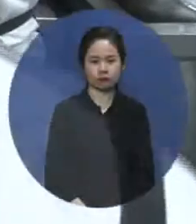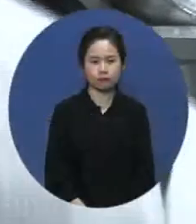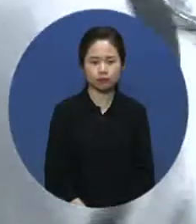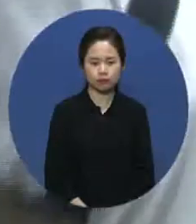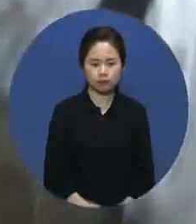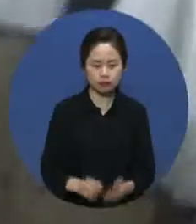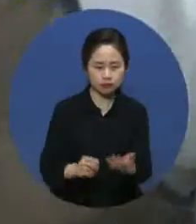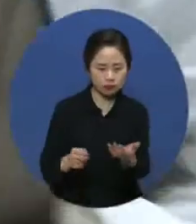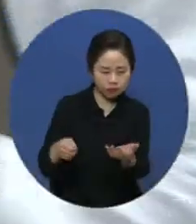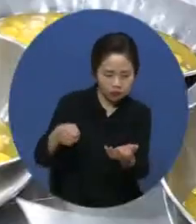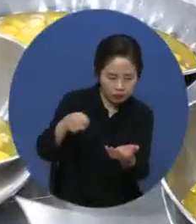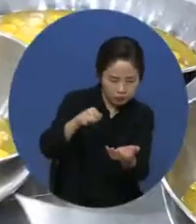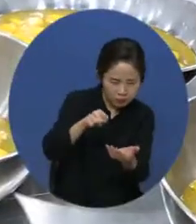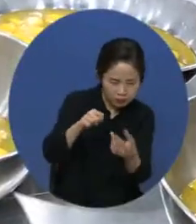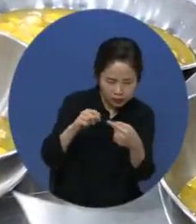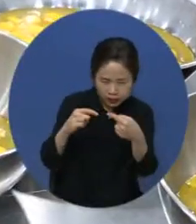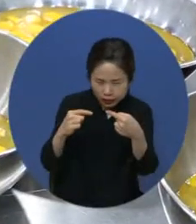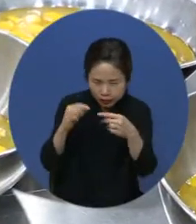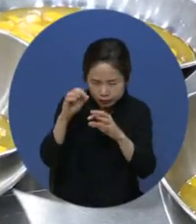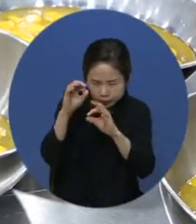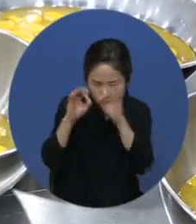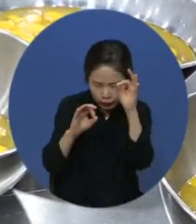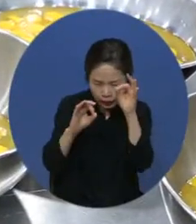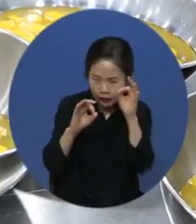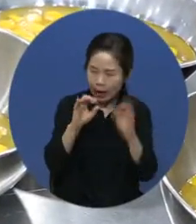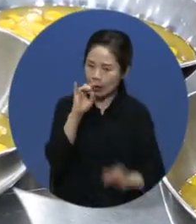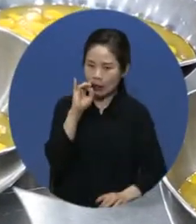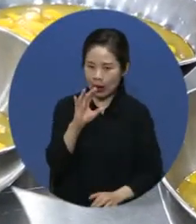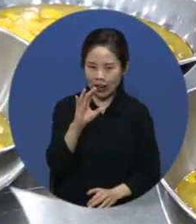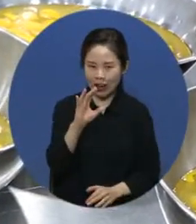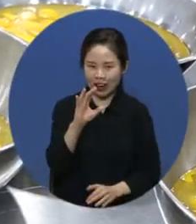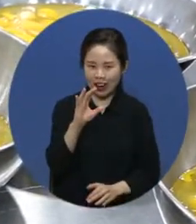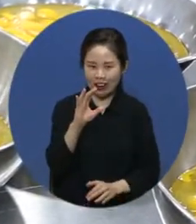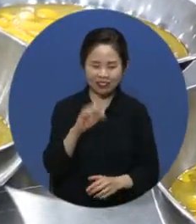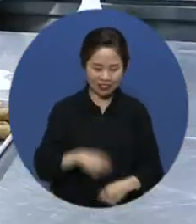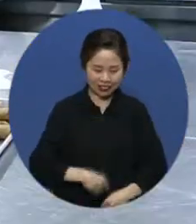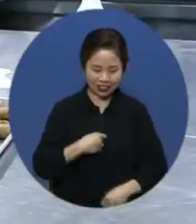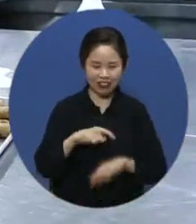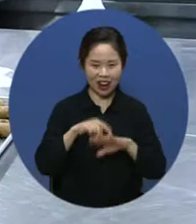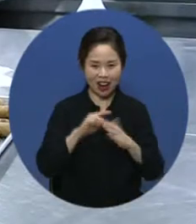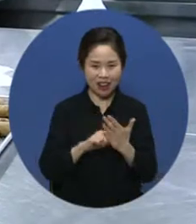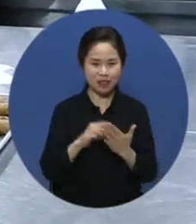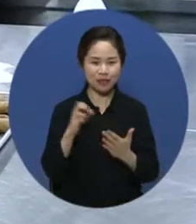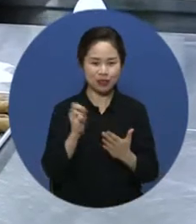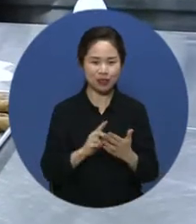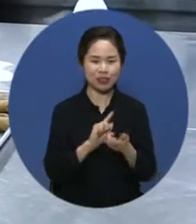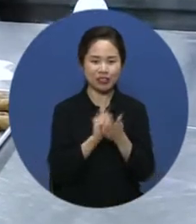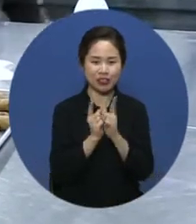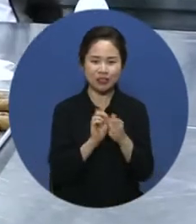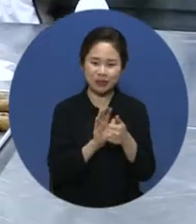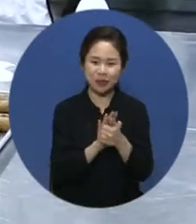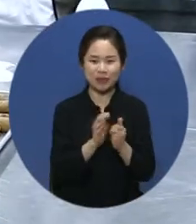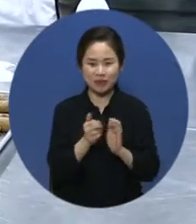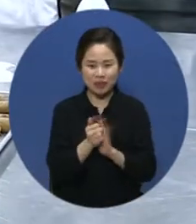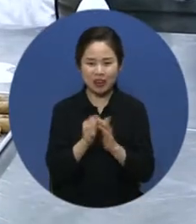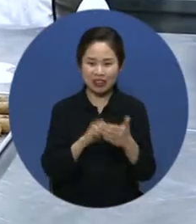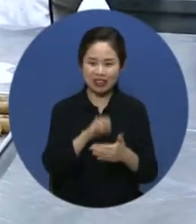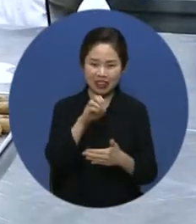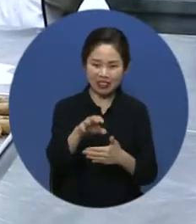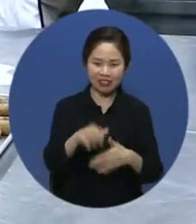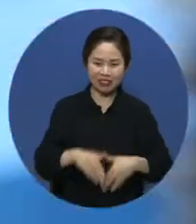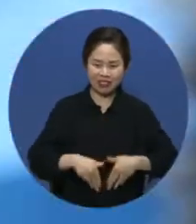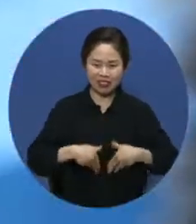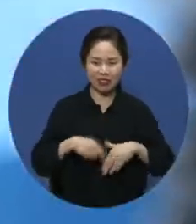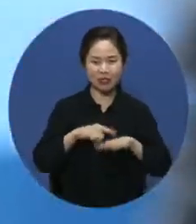1g의 오차도 허용하지 않는 정직한 마음과 서로 돕고 나누는 따뜻한 마음으로 빵을